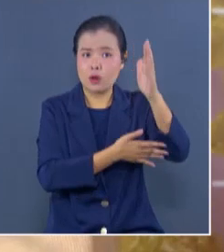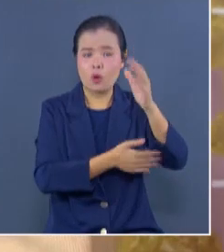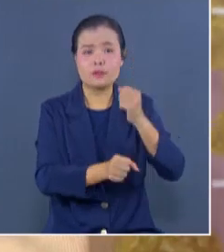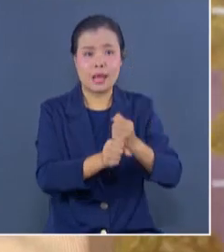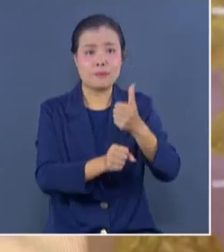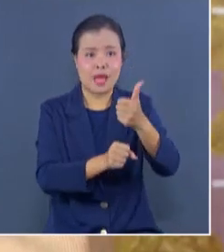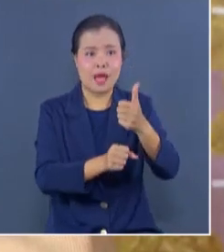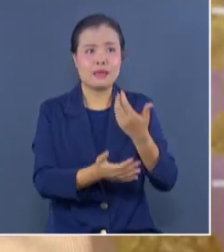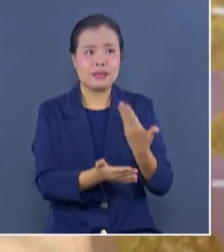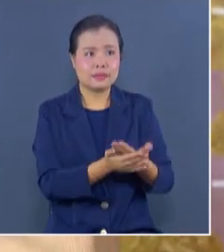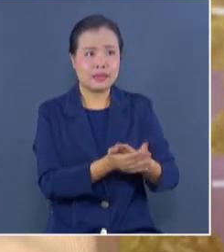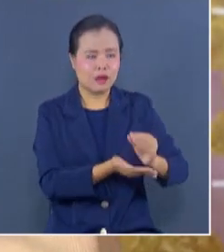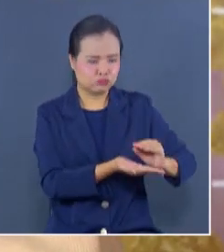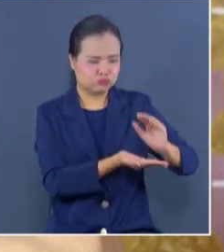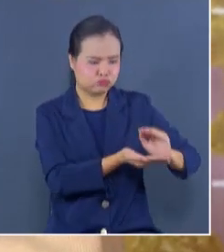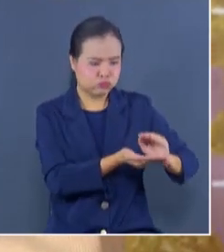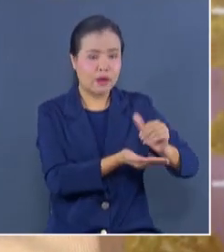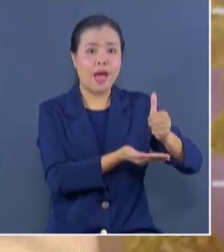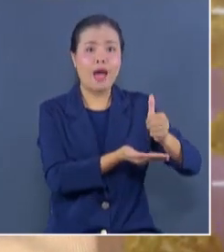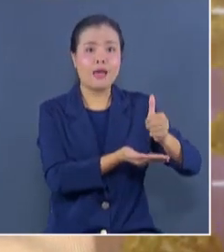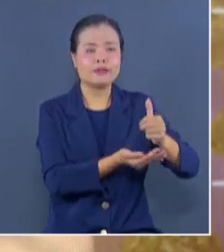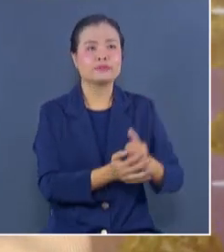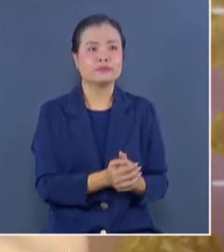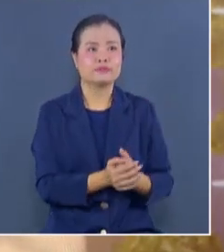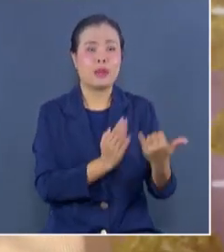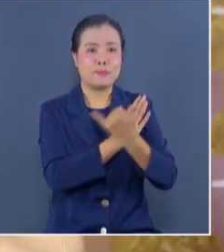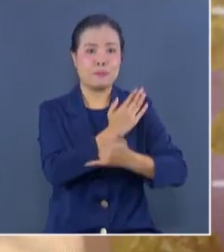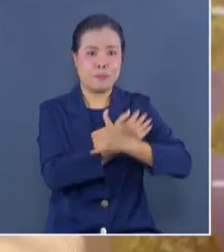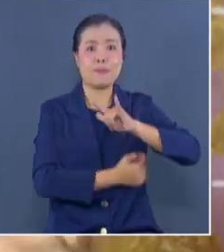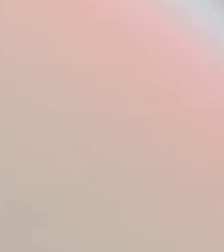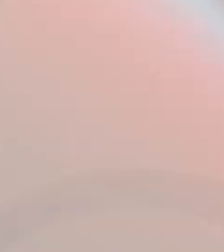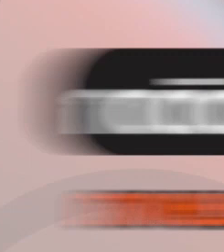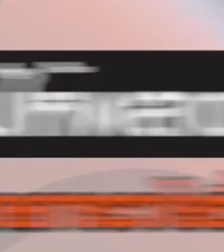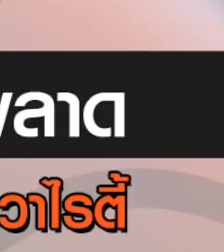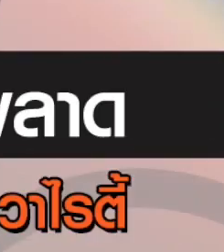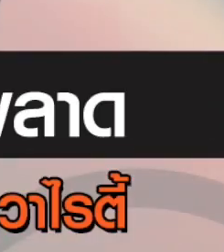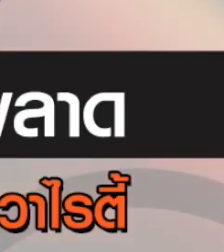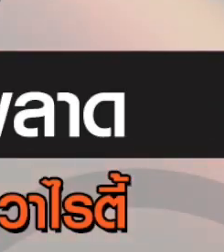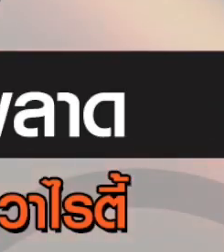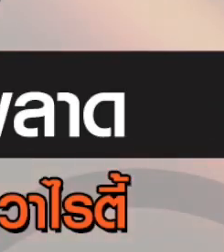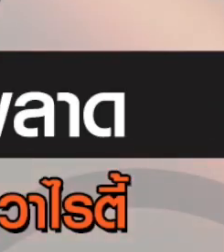ไปได้ถ้าสามารถเก็บตังค์กันที่นี่ได้สักก้อนนึงอะไรเงี้ยอาจจะไปที่นู่นกัน